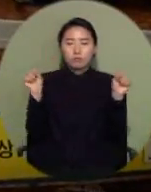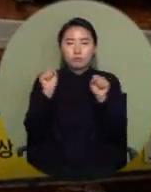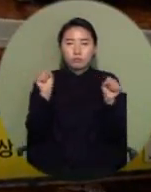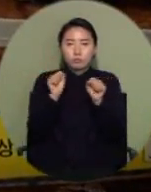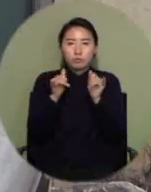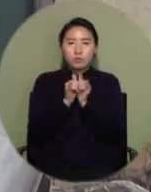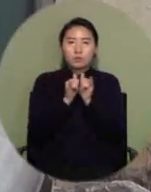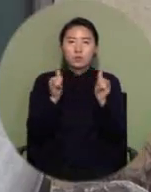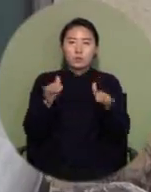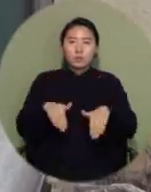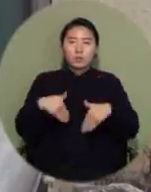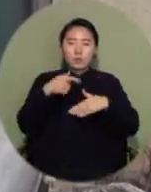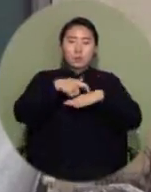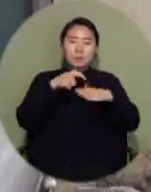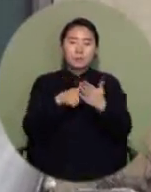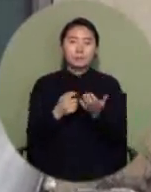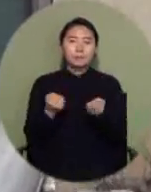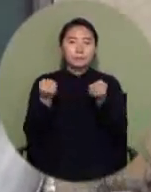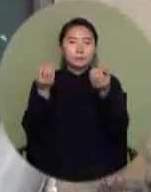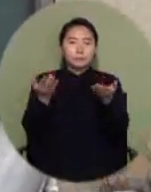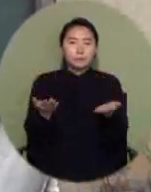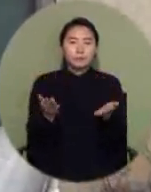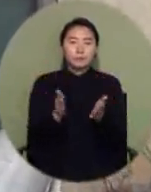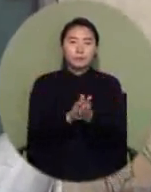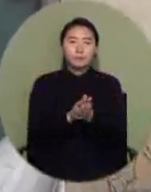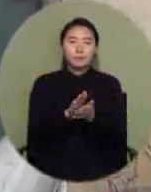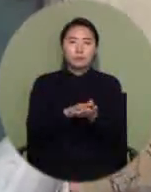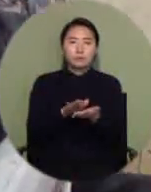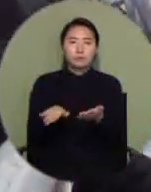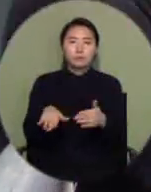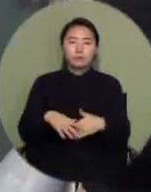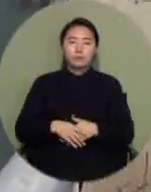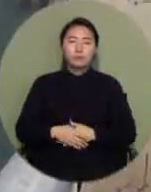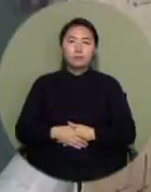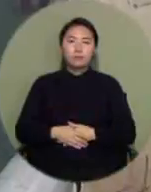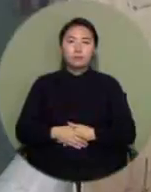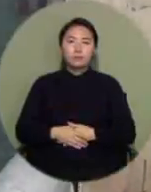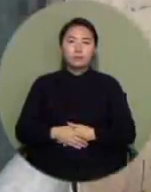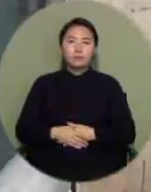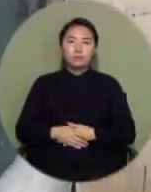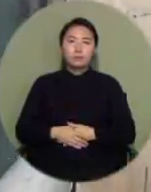움츠린 사람들에게 온기를 전해주고 있습니다. 서울경기 케이블TV 유현숙입니다.